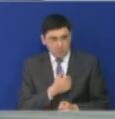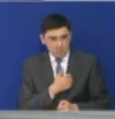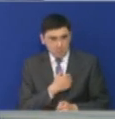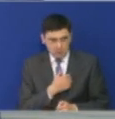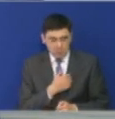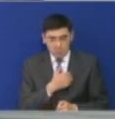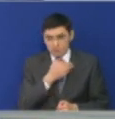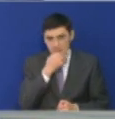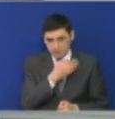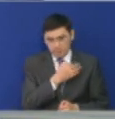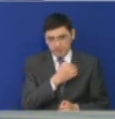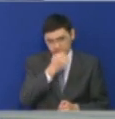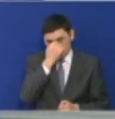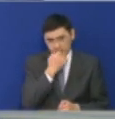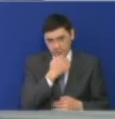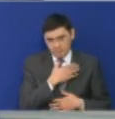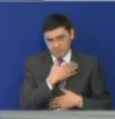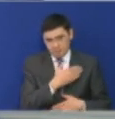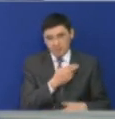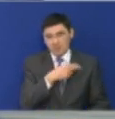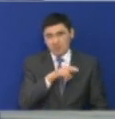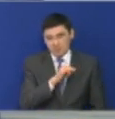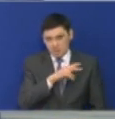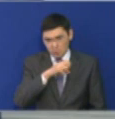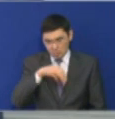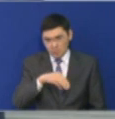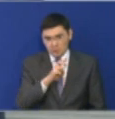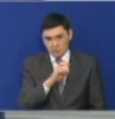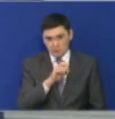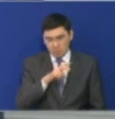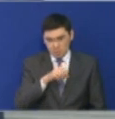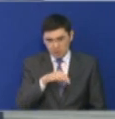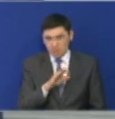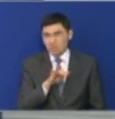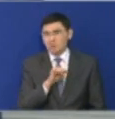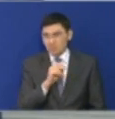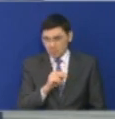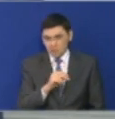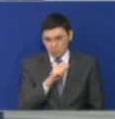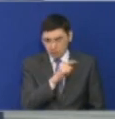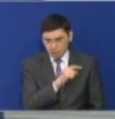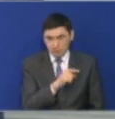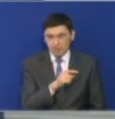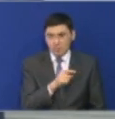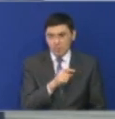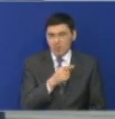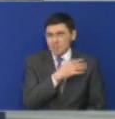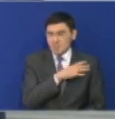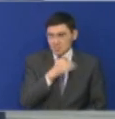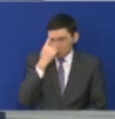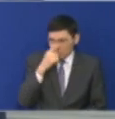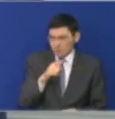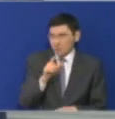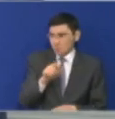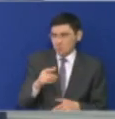нашего земляка, известного борца Даулета Булатовича, за его такую идею, сподвинутую